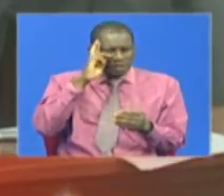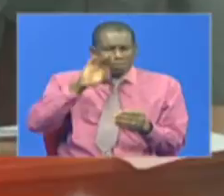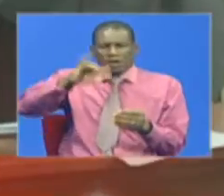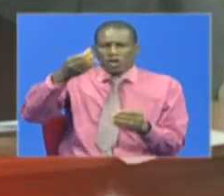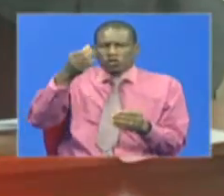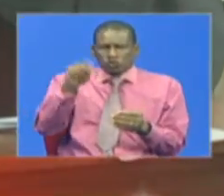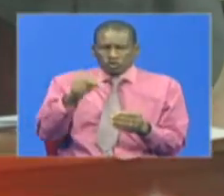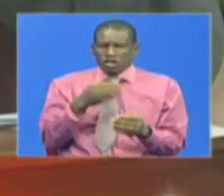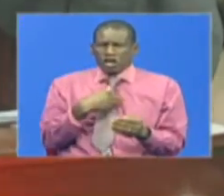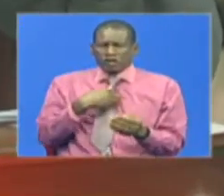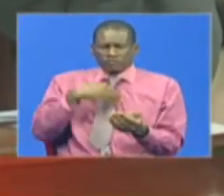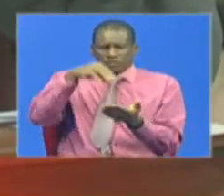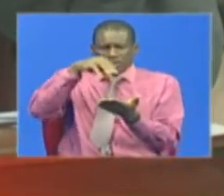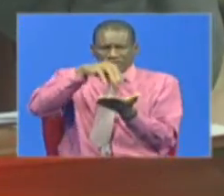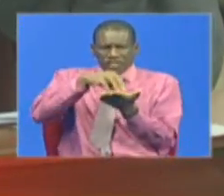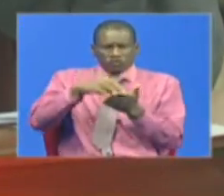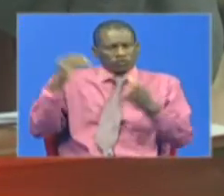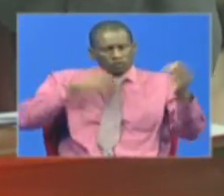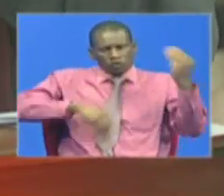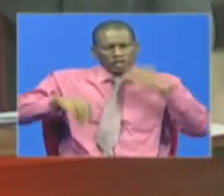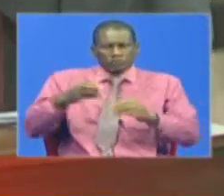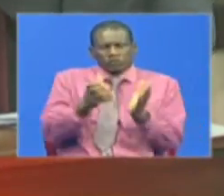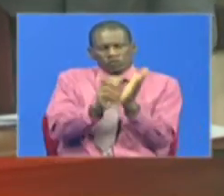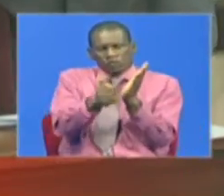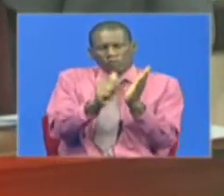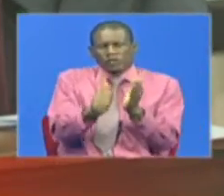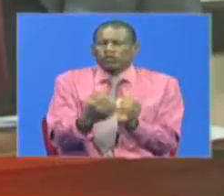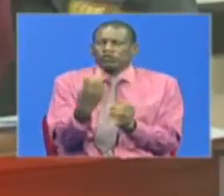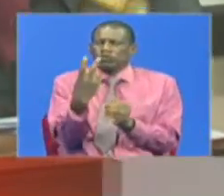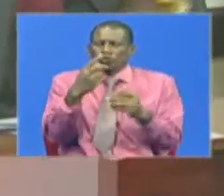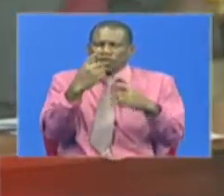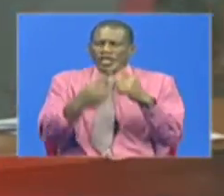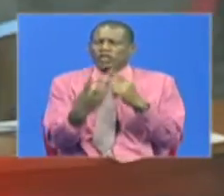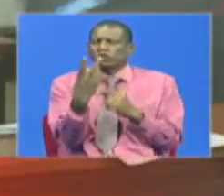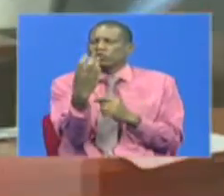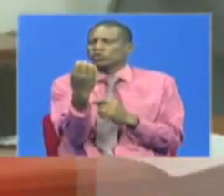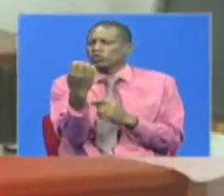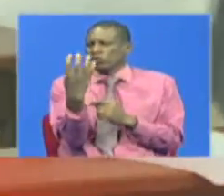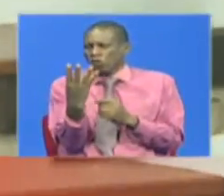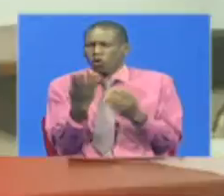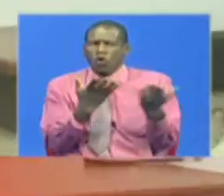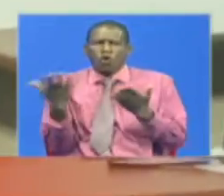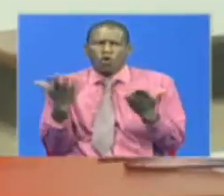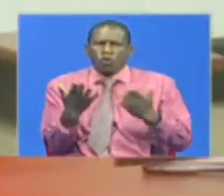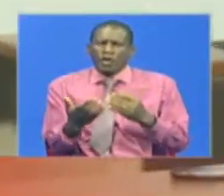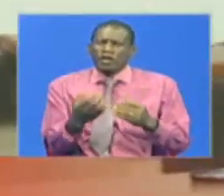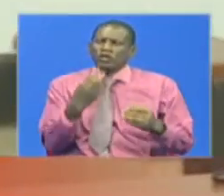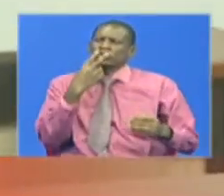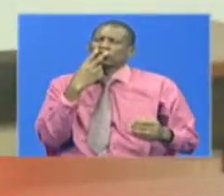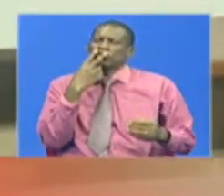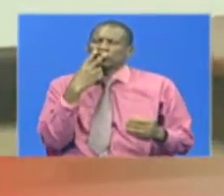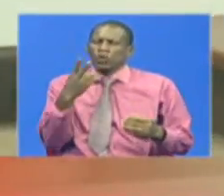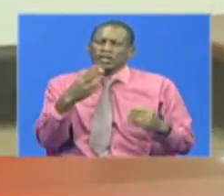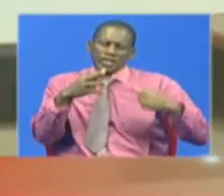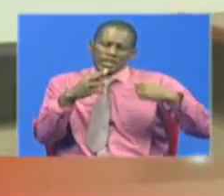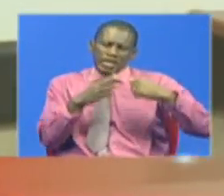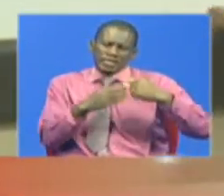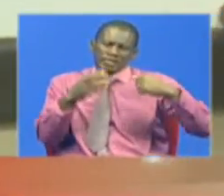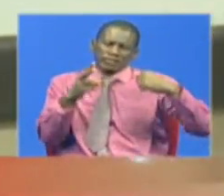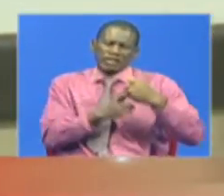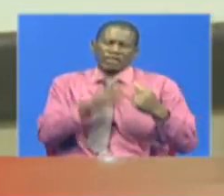na anahusishwa na sakata ya mahindi ya mwaka 2004 ambapo mali ya shilingi milioni